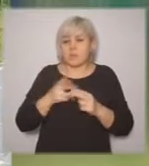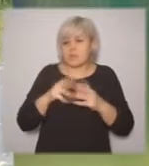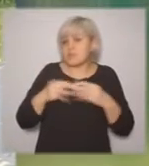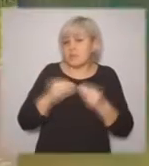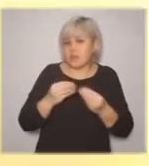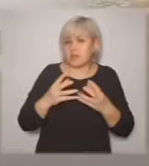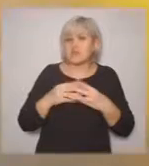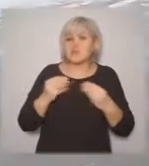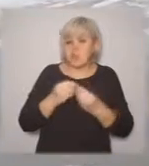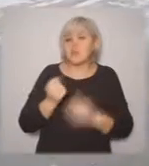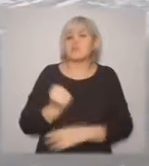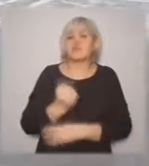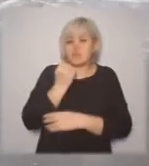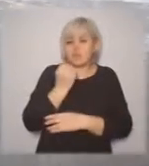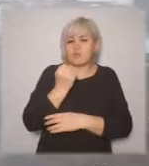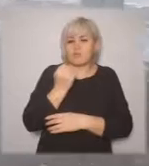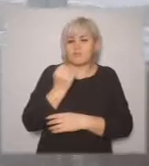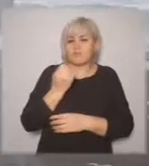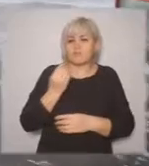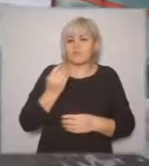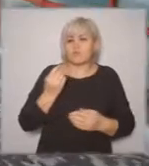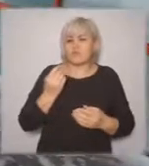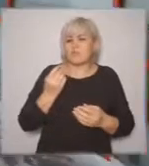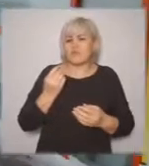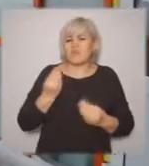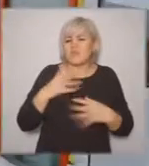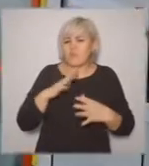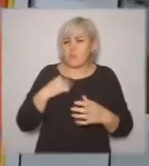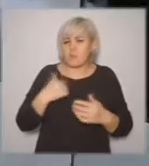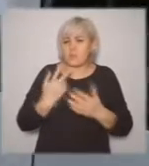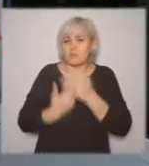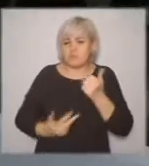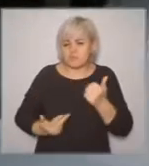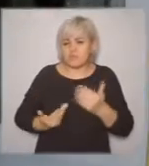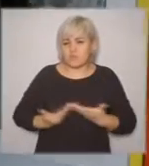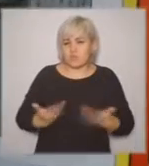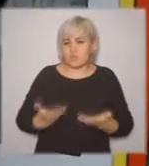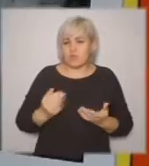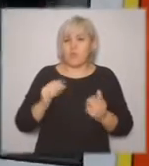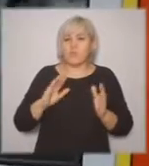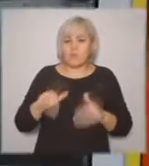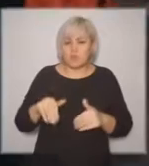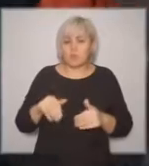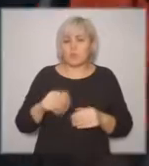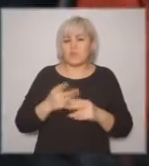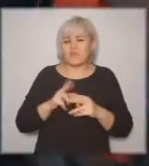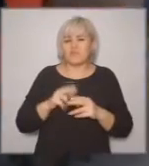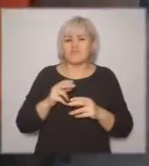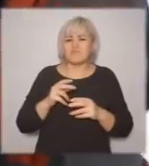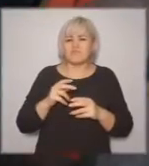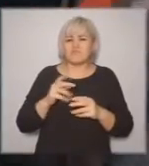скажем так, не дала до конца упасть духом. А потом реабилитационный центр, потом